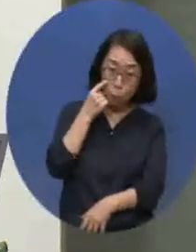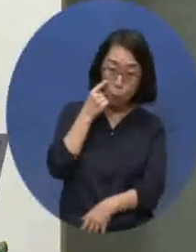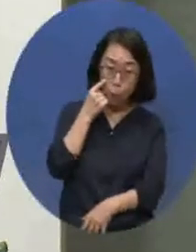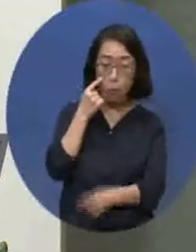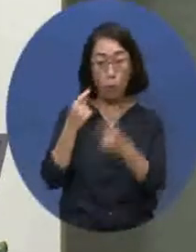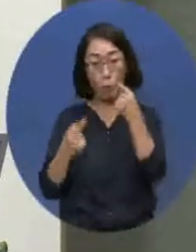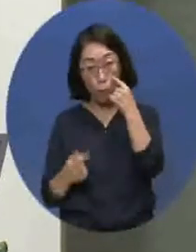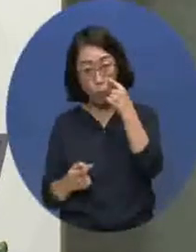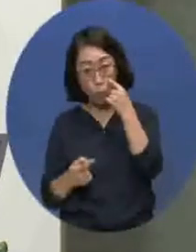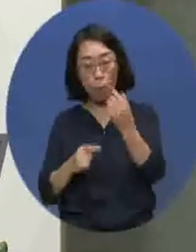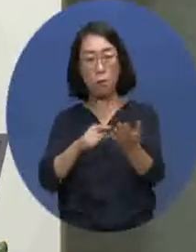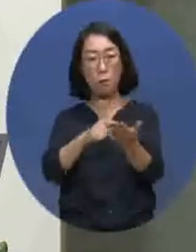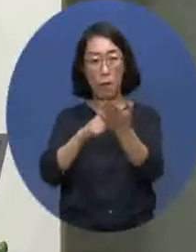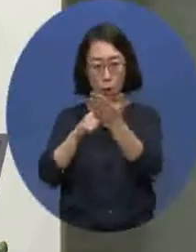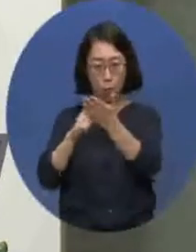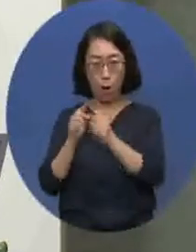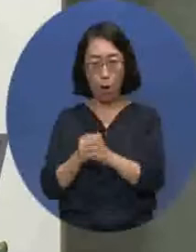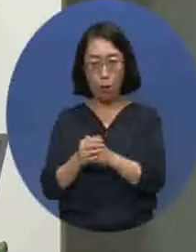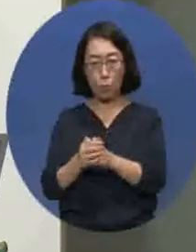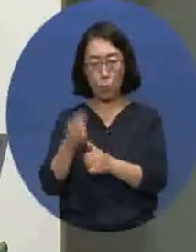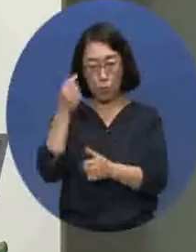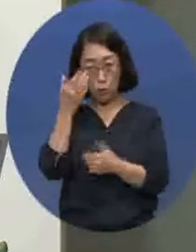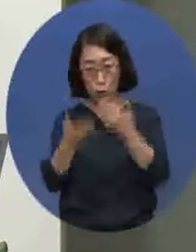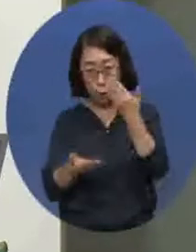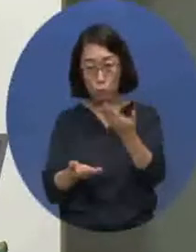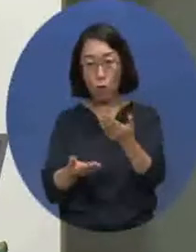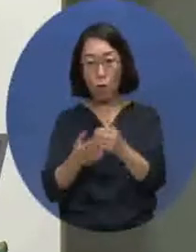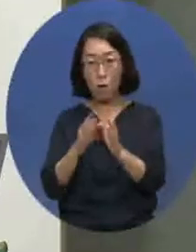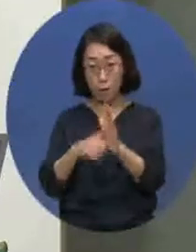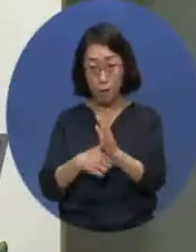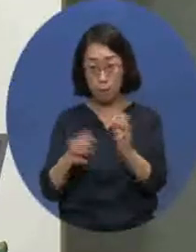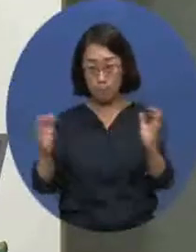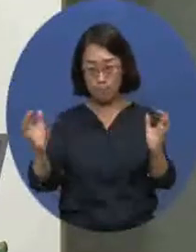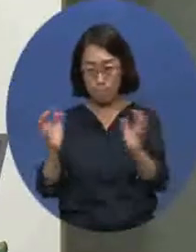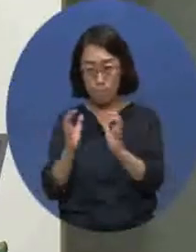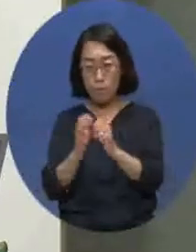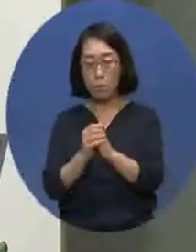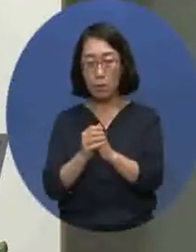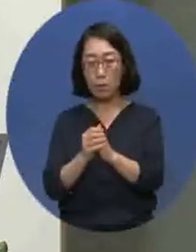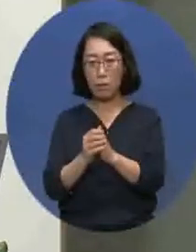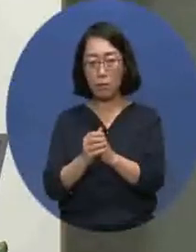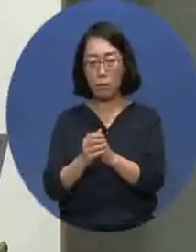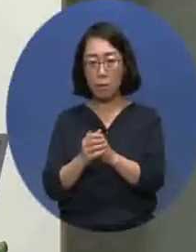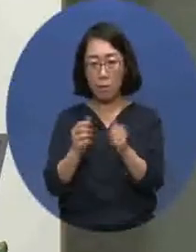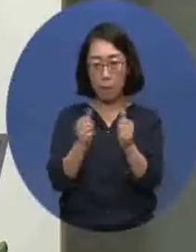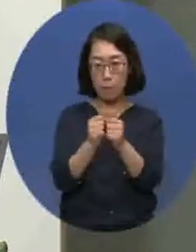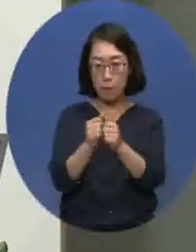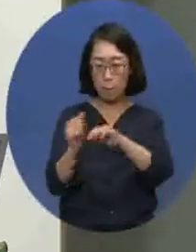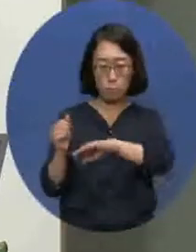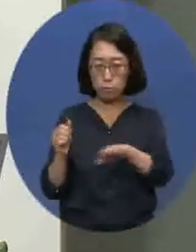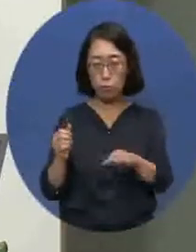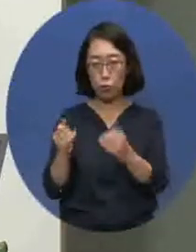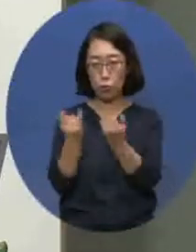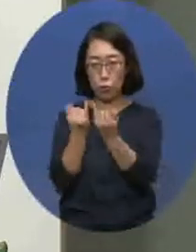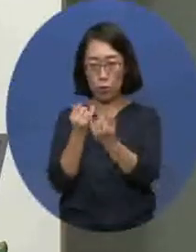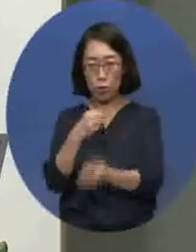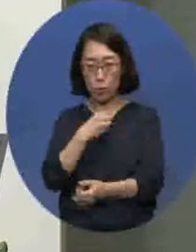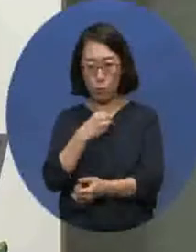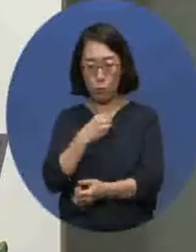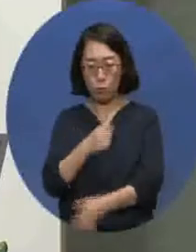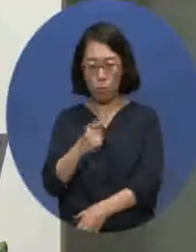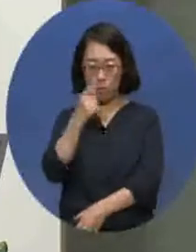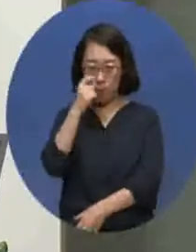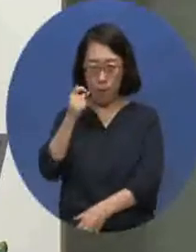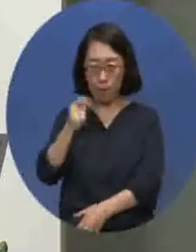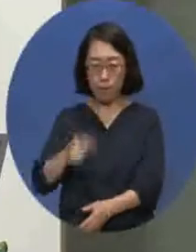또 청문회에 나 각 상임위원회 발언도 남자보다도 여성 의원들이 더